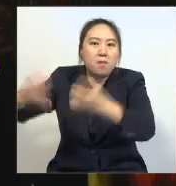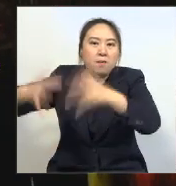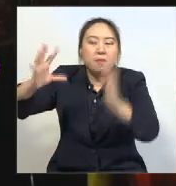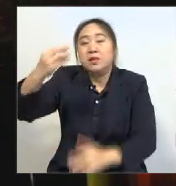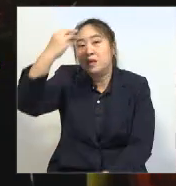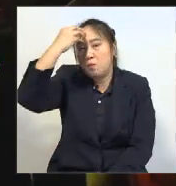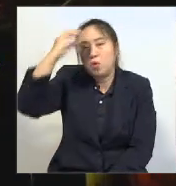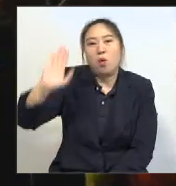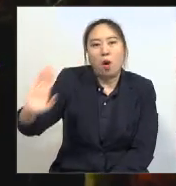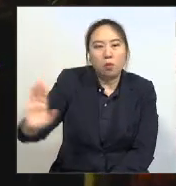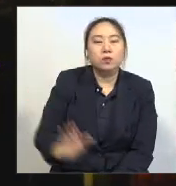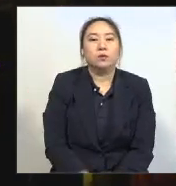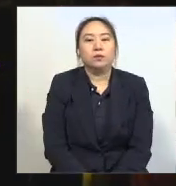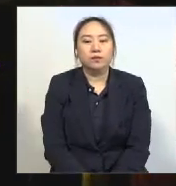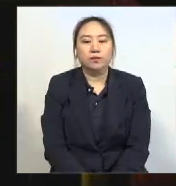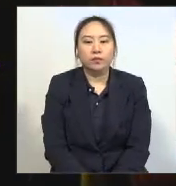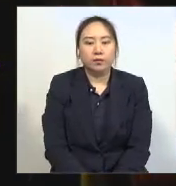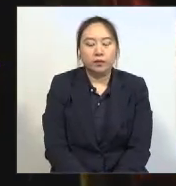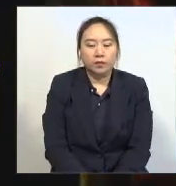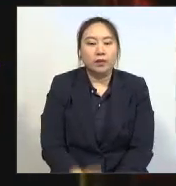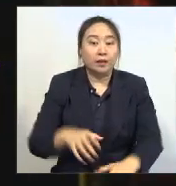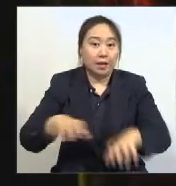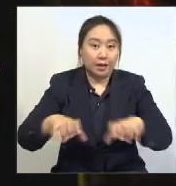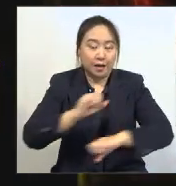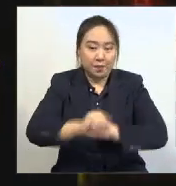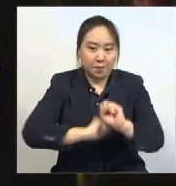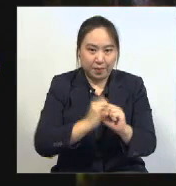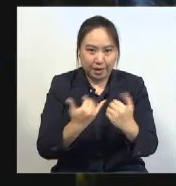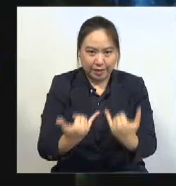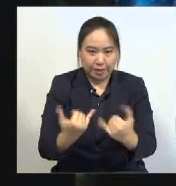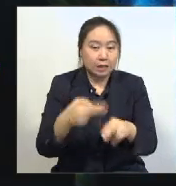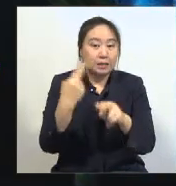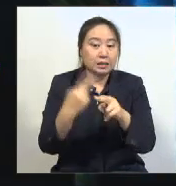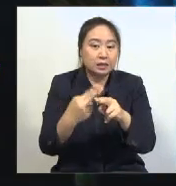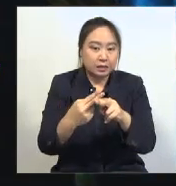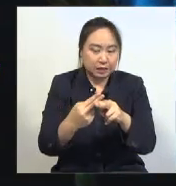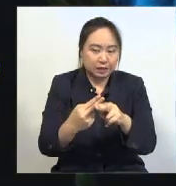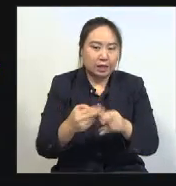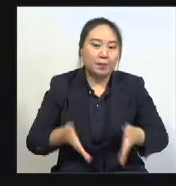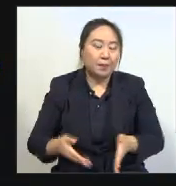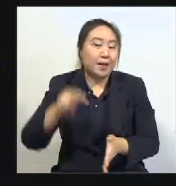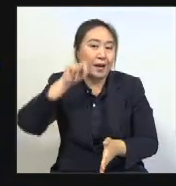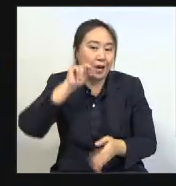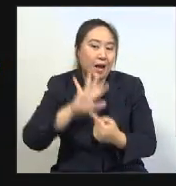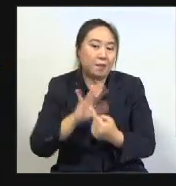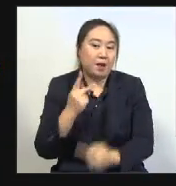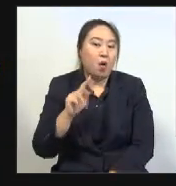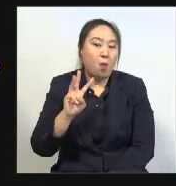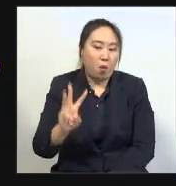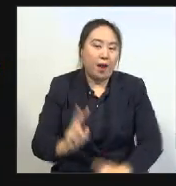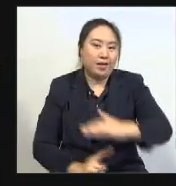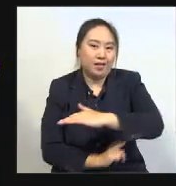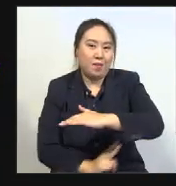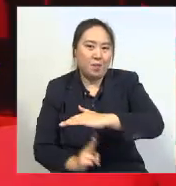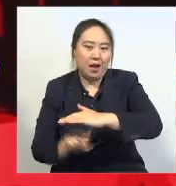ประเทศญี่ปุ่นการจัดงานในปีนี้มีชื่องานว่าสะพานข้ามแม่น้ำแควย้อนรอยจารึกสู่สัน